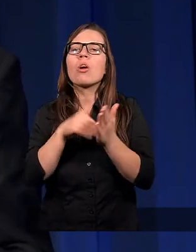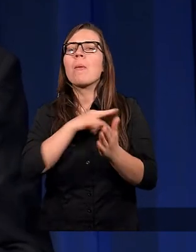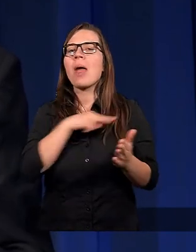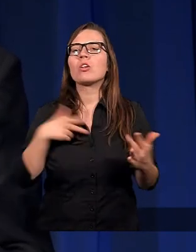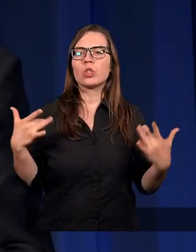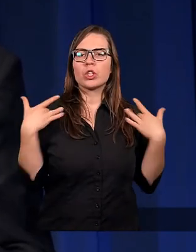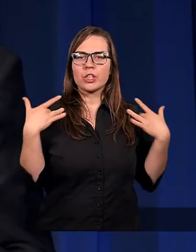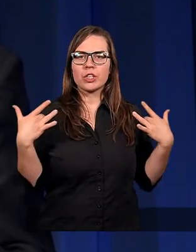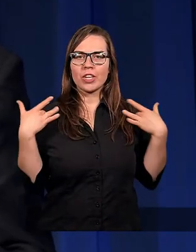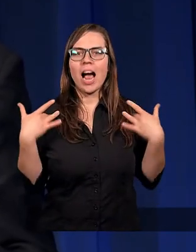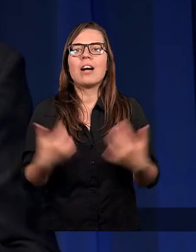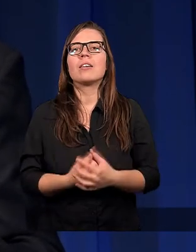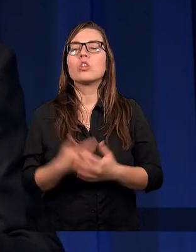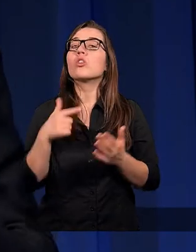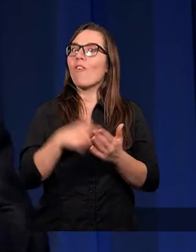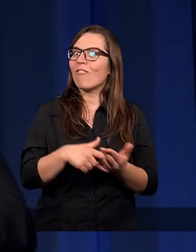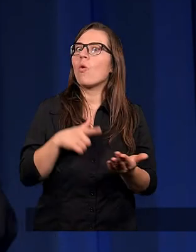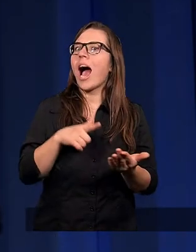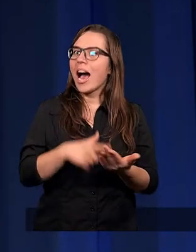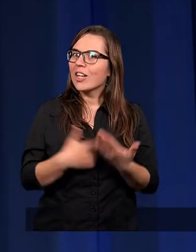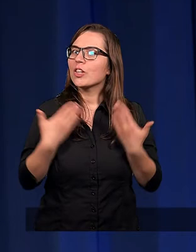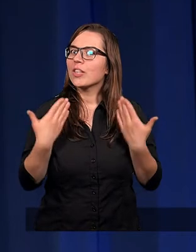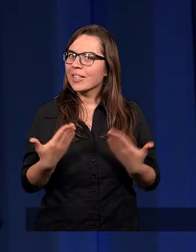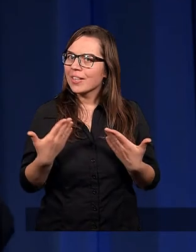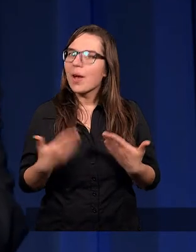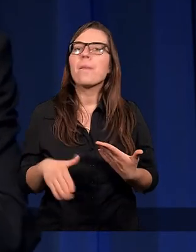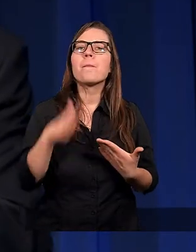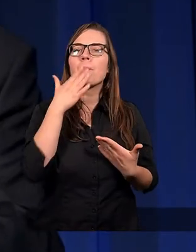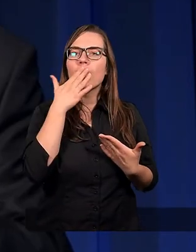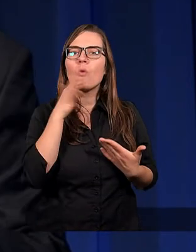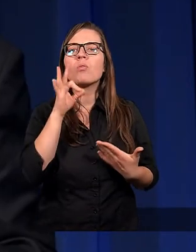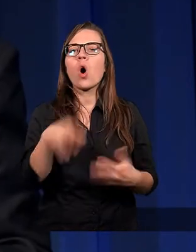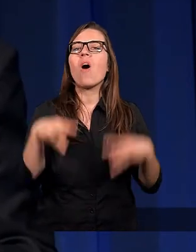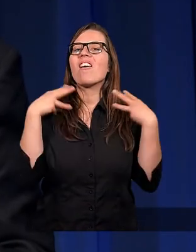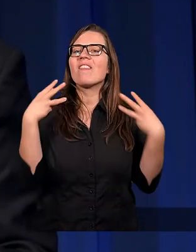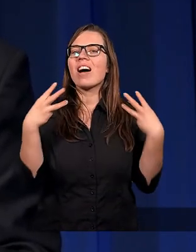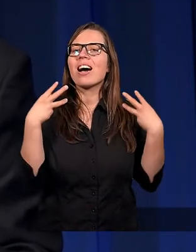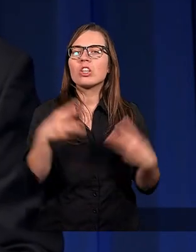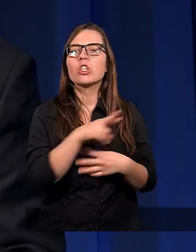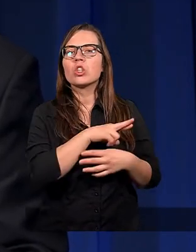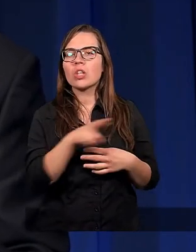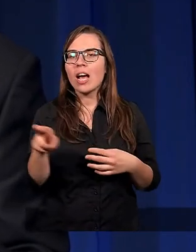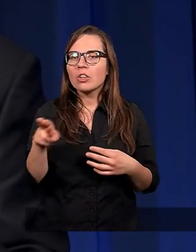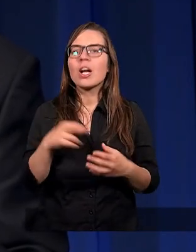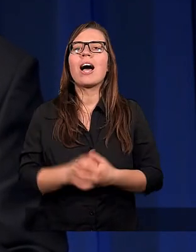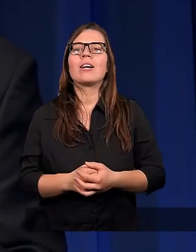życia. No właśnie. Mówimy o ważnych rzeczach.